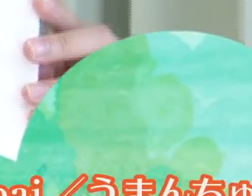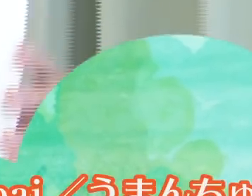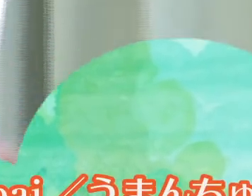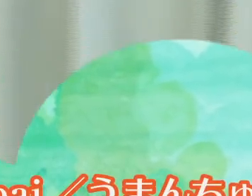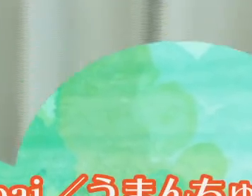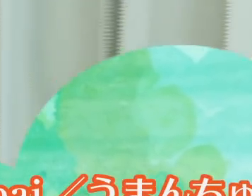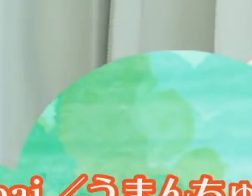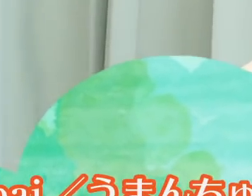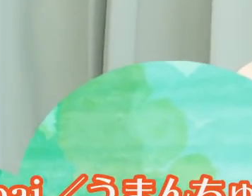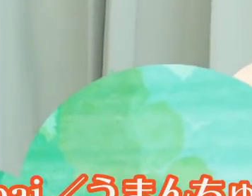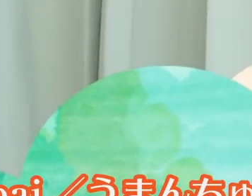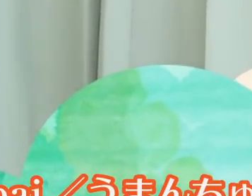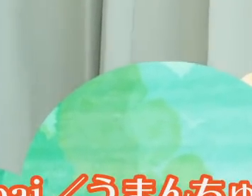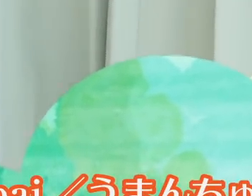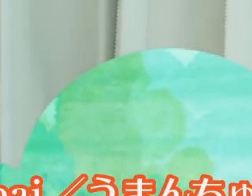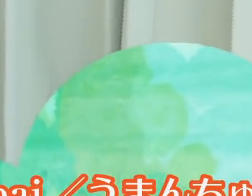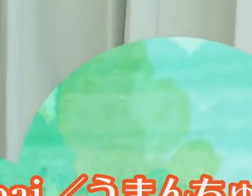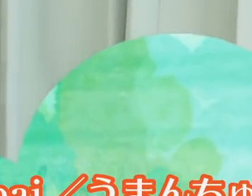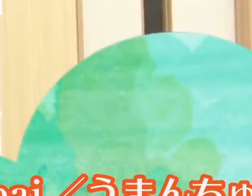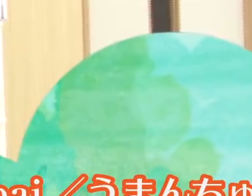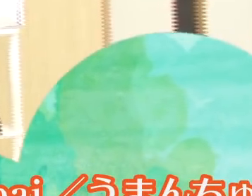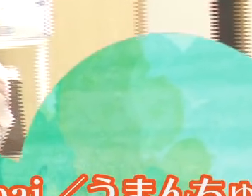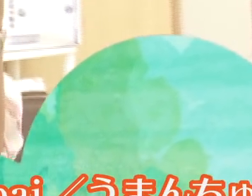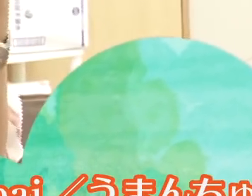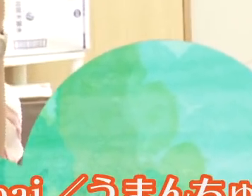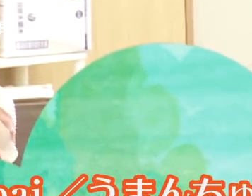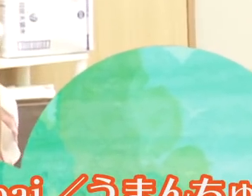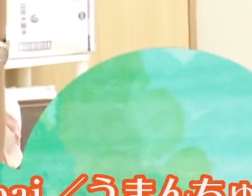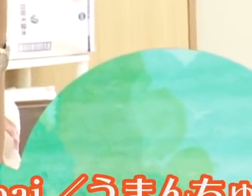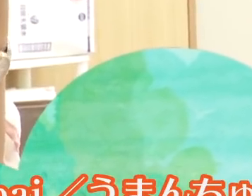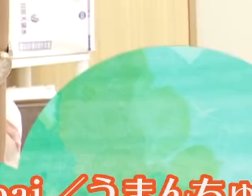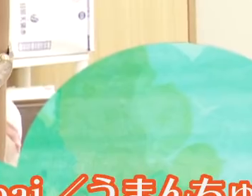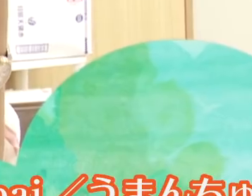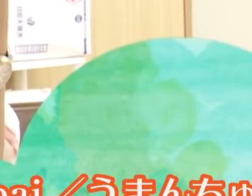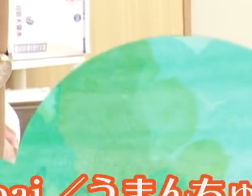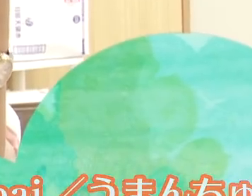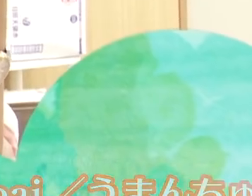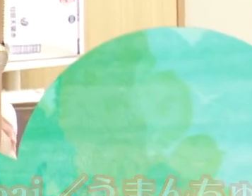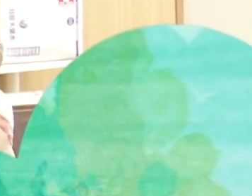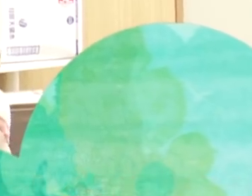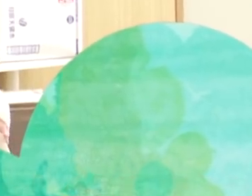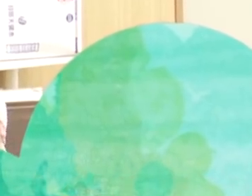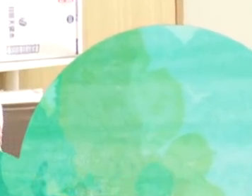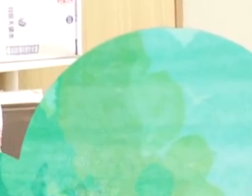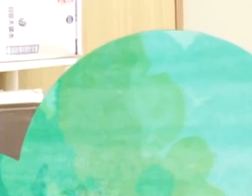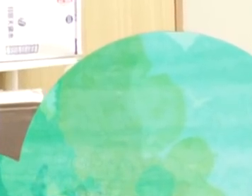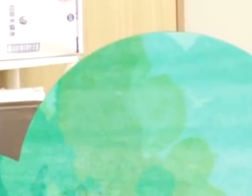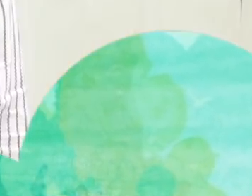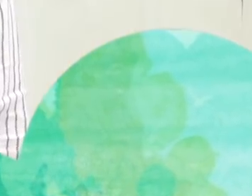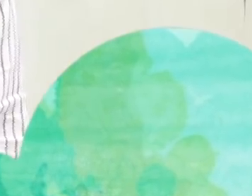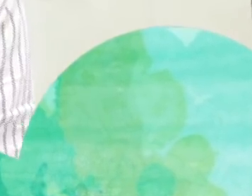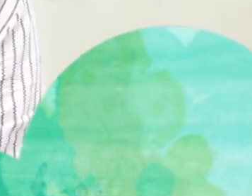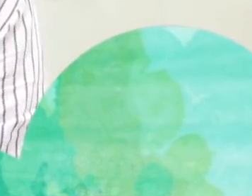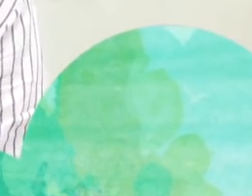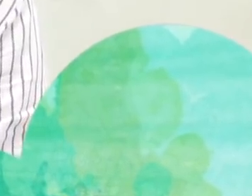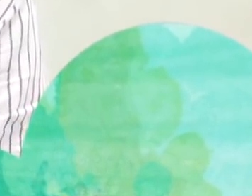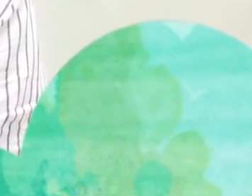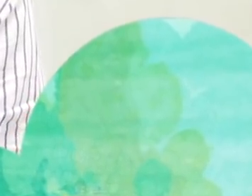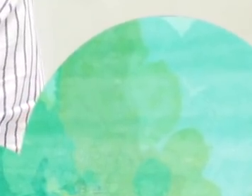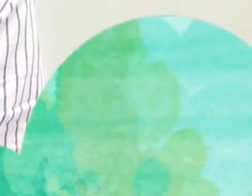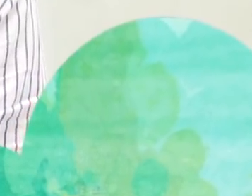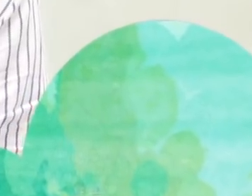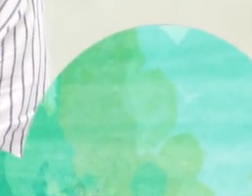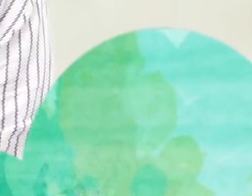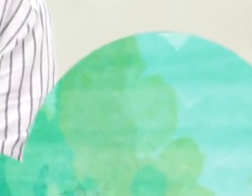マンチュンロック、ハイサイクスルーよ、マンチュンロック、ミフテンルーツ、マンチュンロック、マンチュンリチュンド、マン